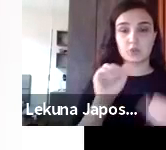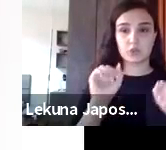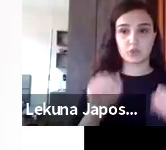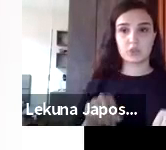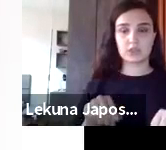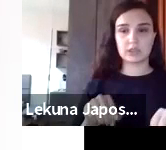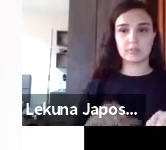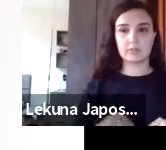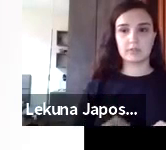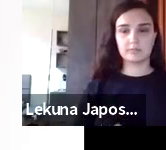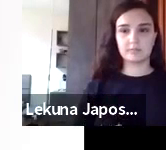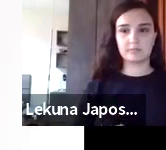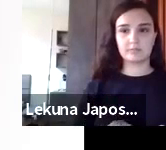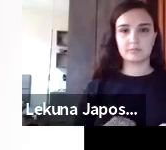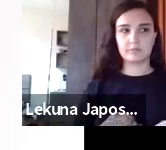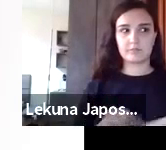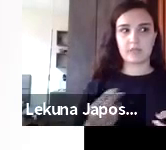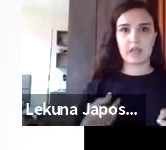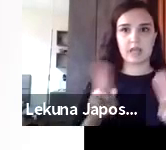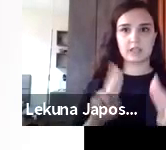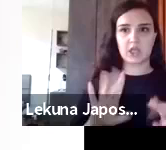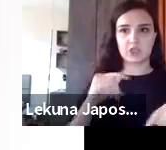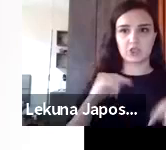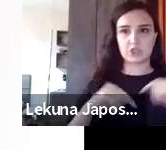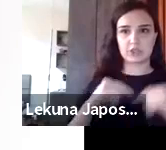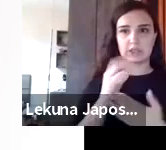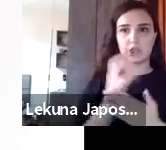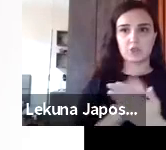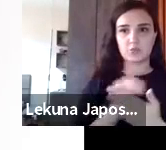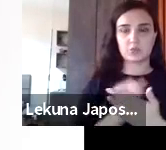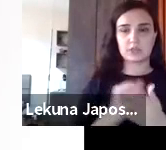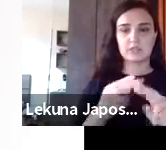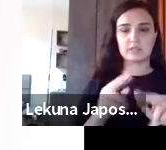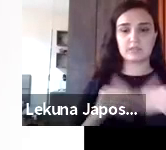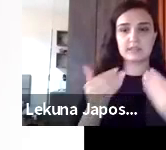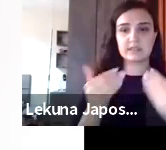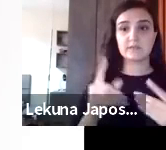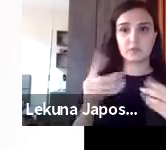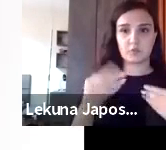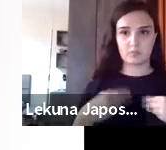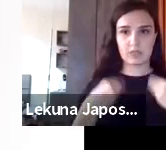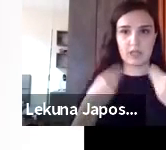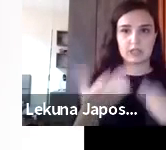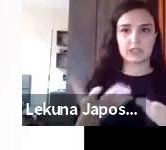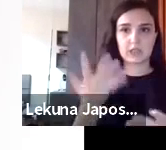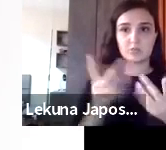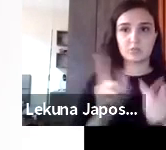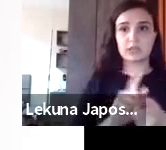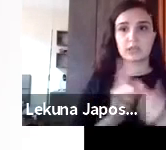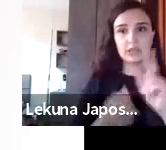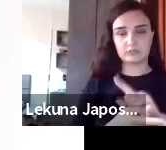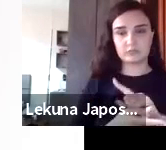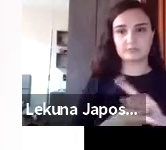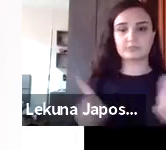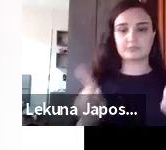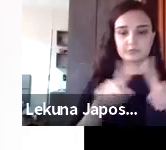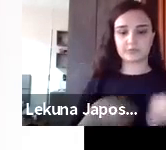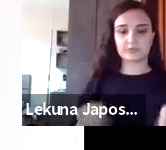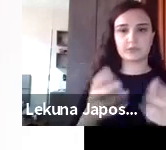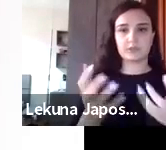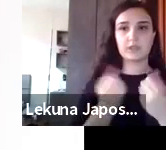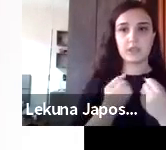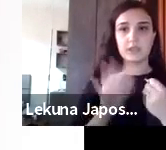შეიძლება აღარ დაგრჩეთ რესურსი იმისთვის, რომ გასცეთ, თუ სანაცვლოდაც ასევე არ იღებთ.